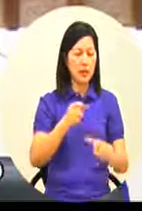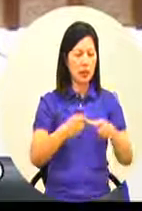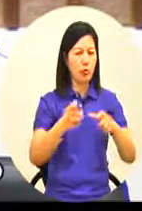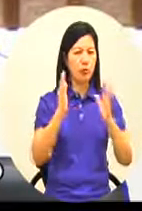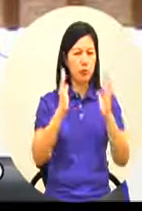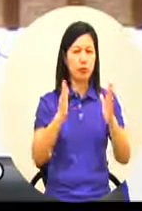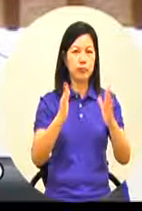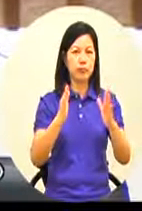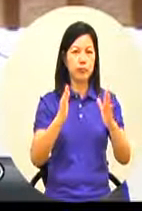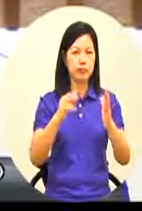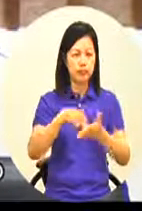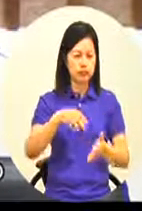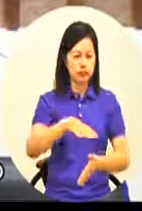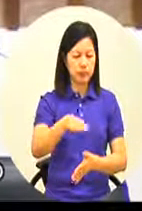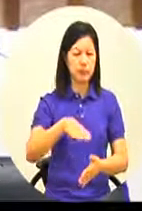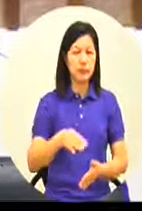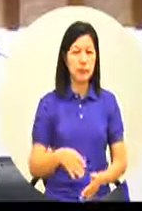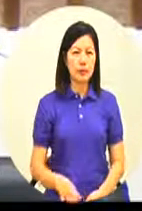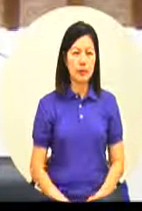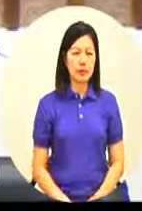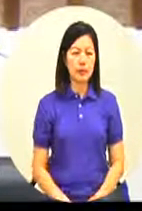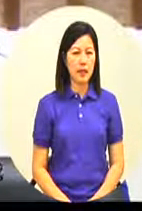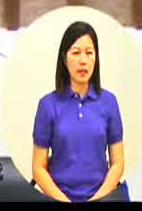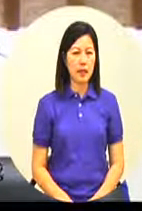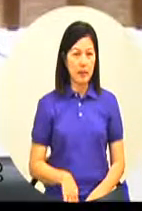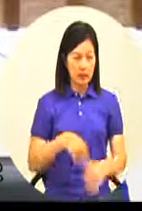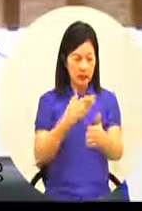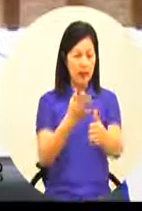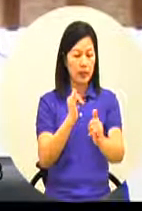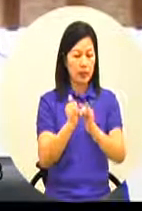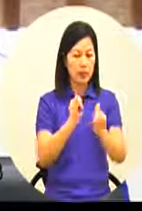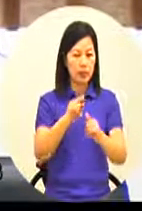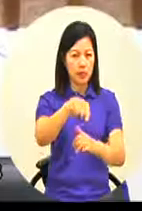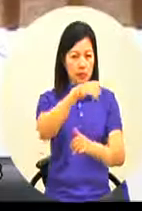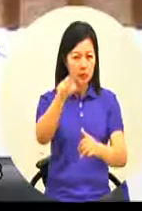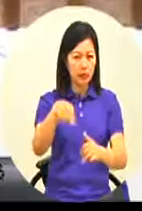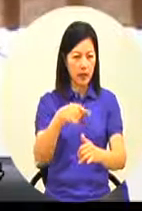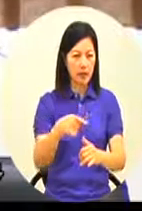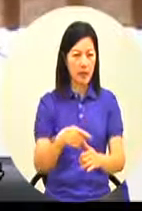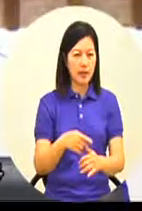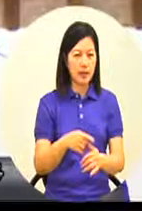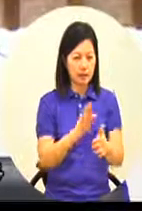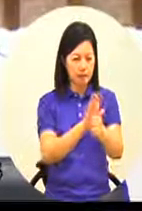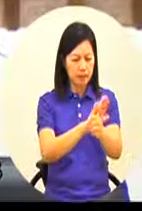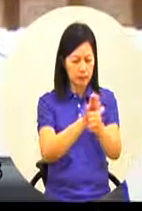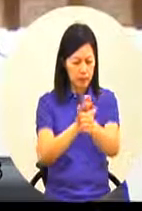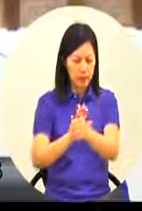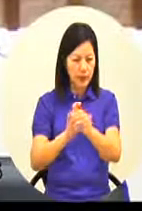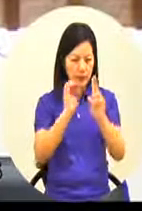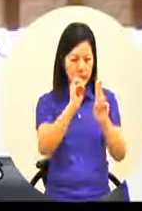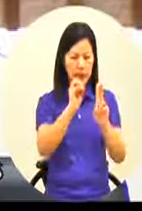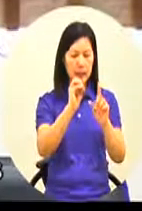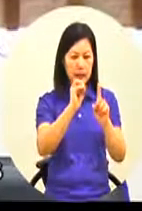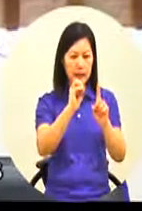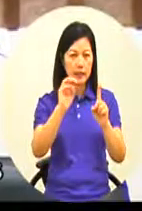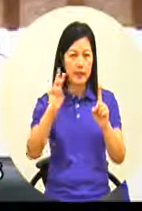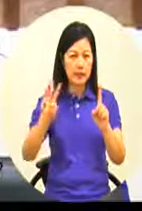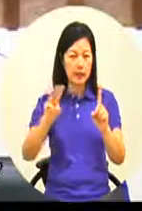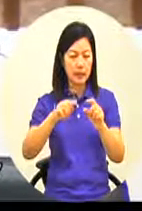立场，就是爱海家的社区居民，也要善待对103年开辟的预